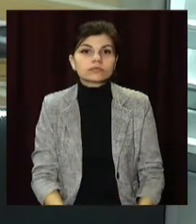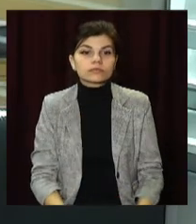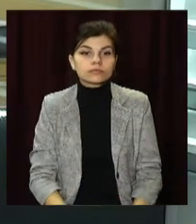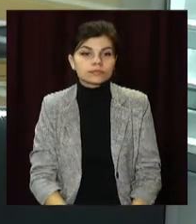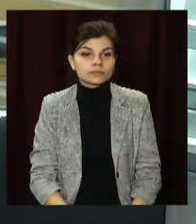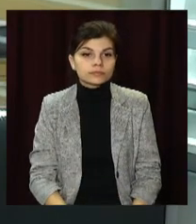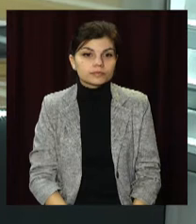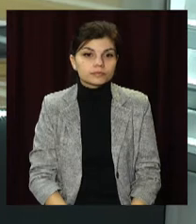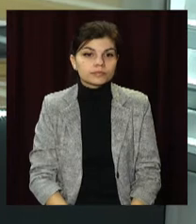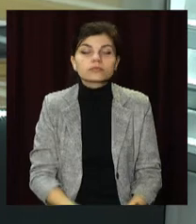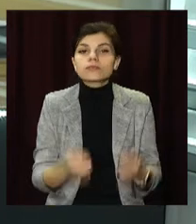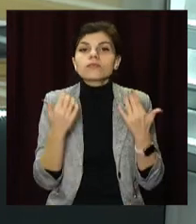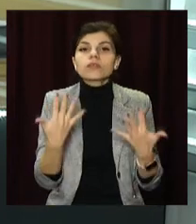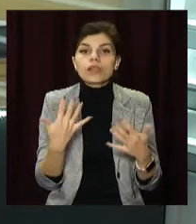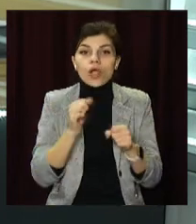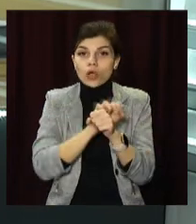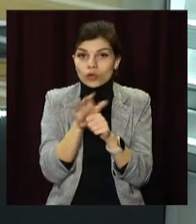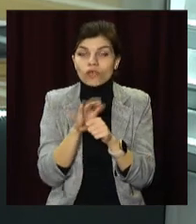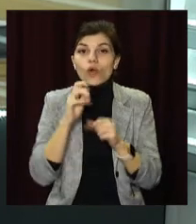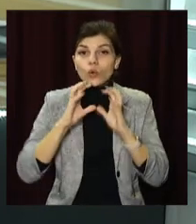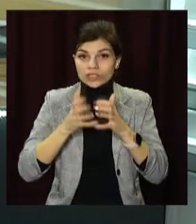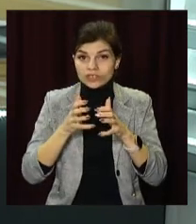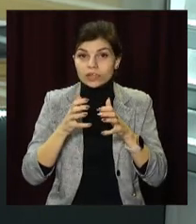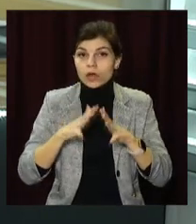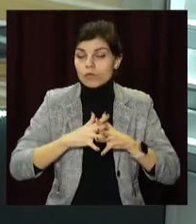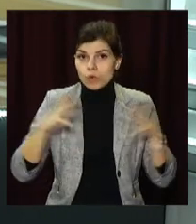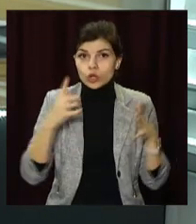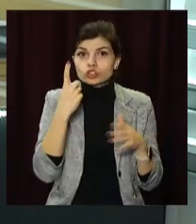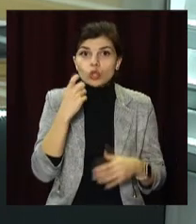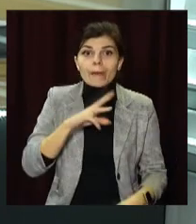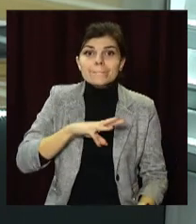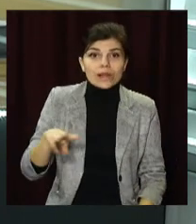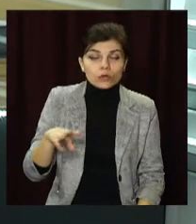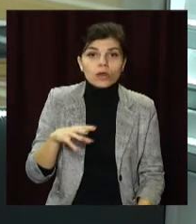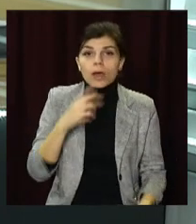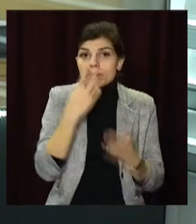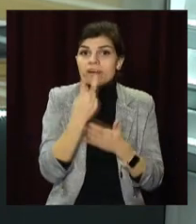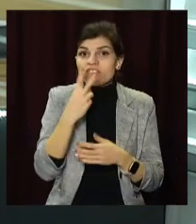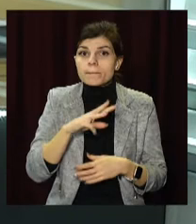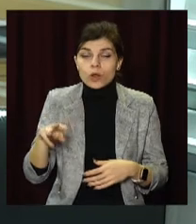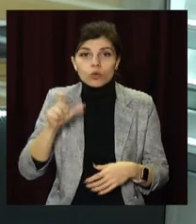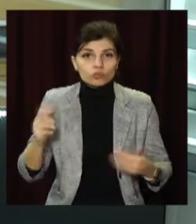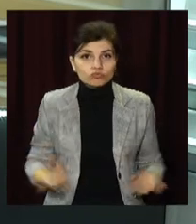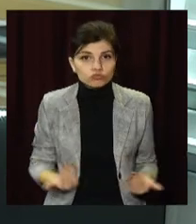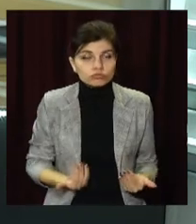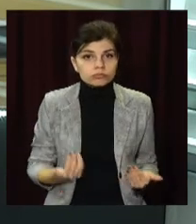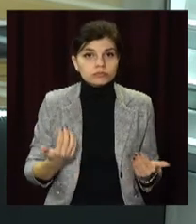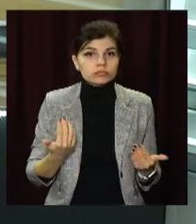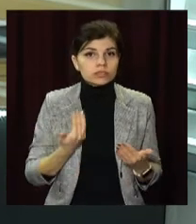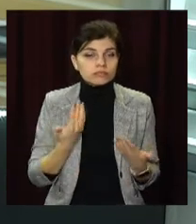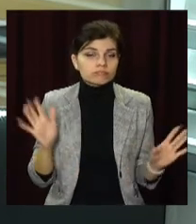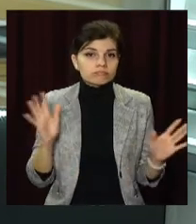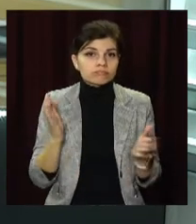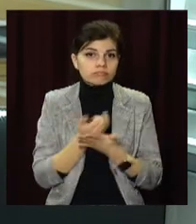Кількість ковід-інфікованих у світі перевищила 100 мільйонів. У понад 2 мільйонів хвороба забрала життя. Лідери за смертністю – США,